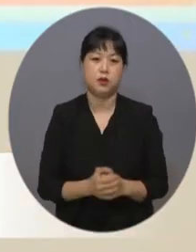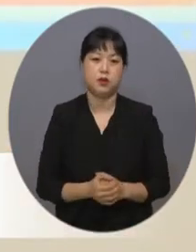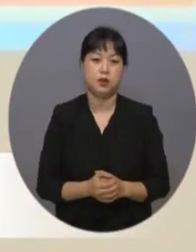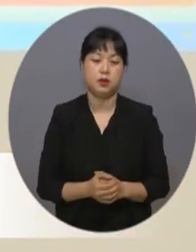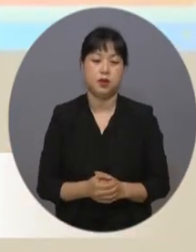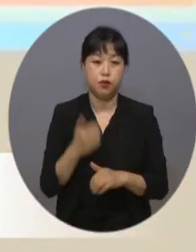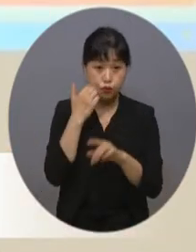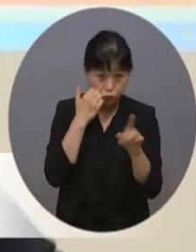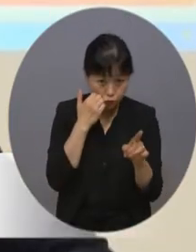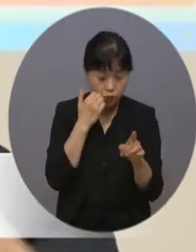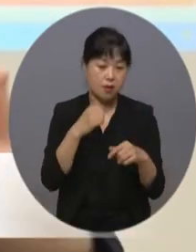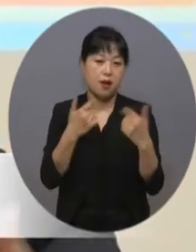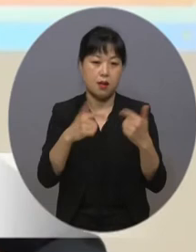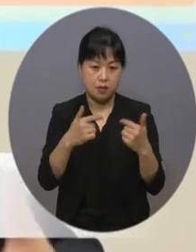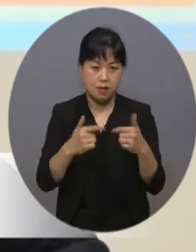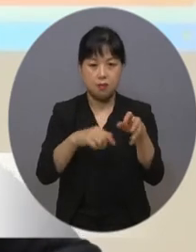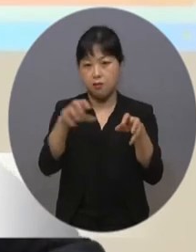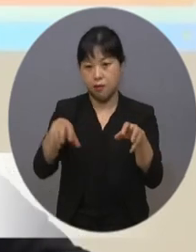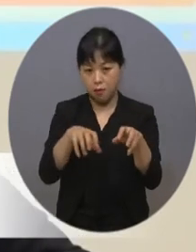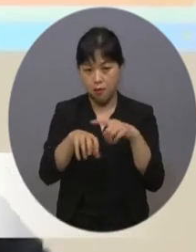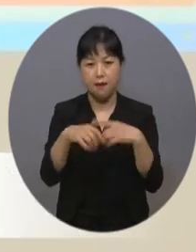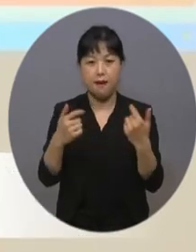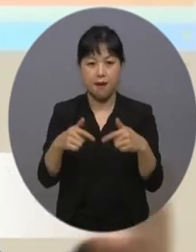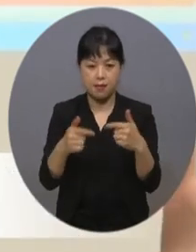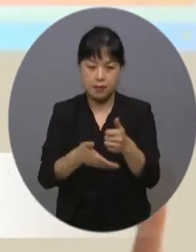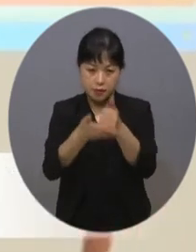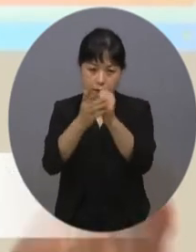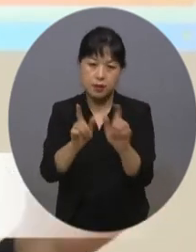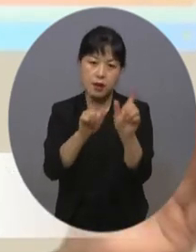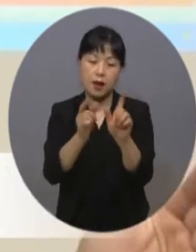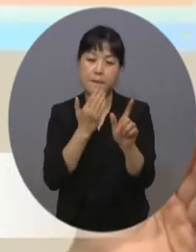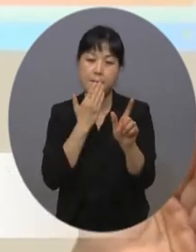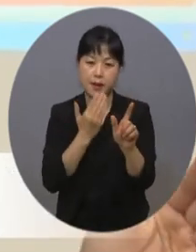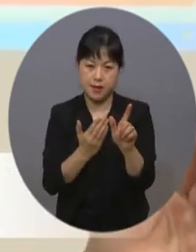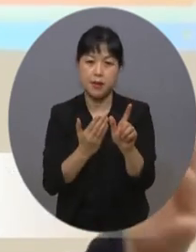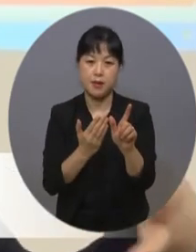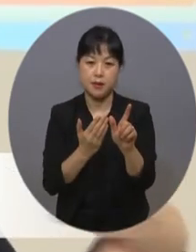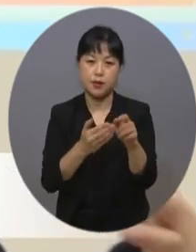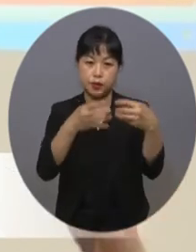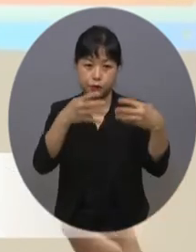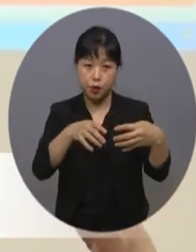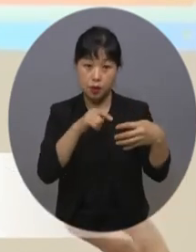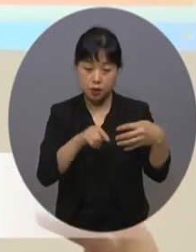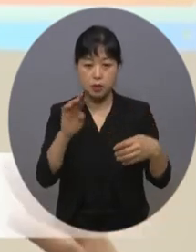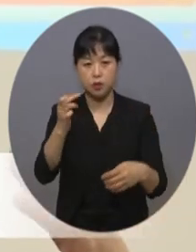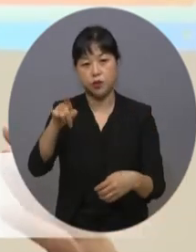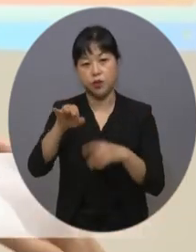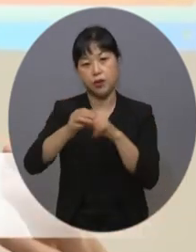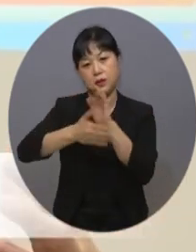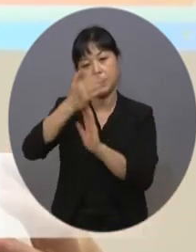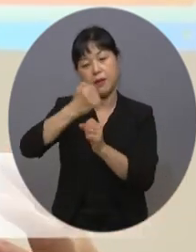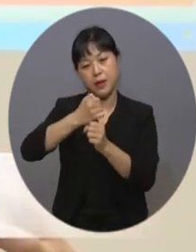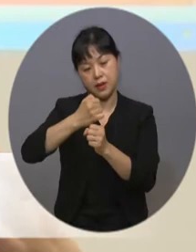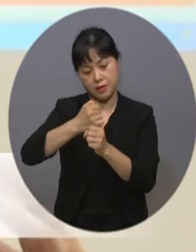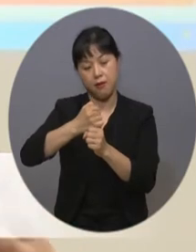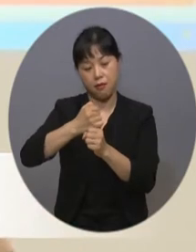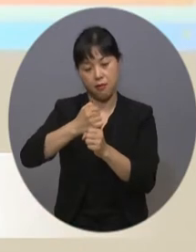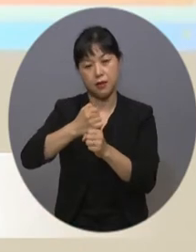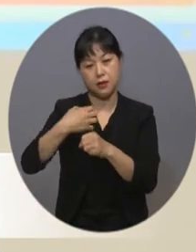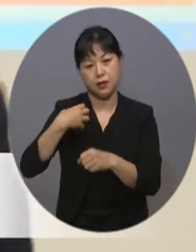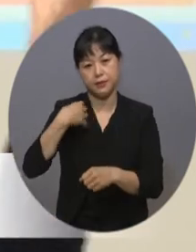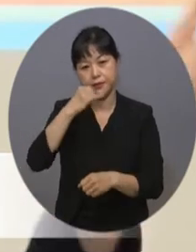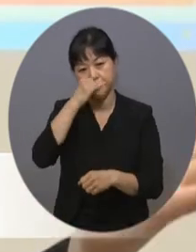언제나 어디서나 존엄한 존재로 살아갈 수 있는 이 조건을 보령시가 만들어 가야 할 텐데요. 그럴